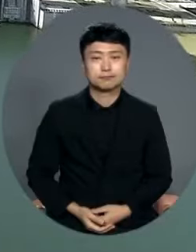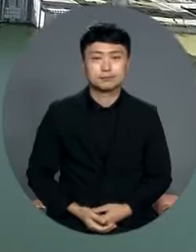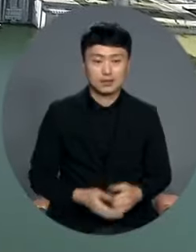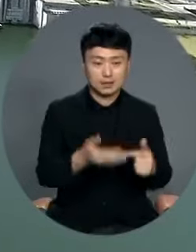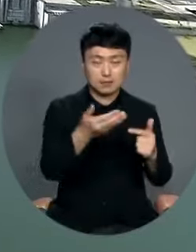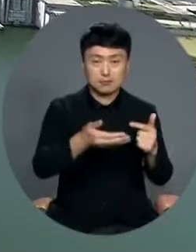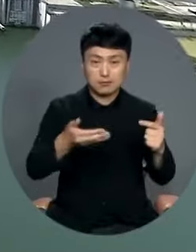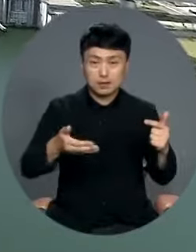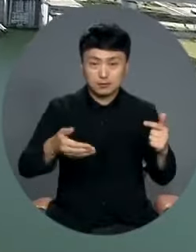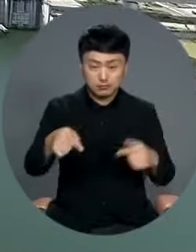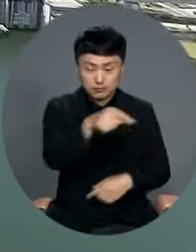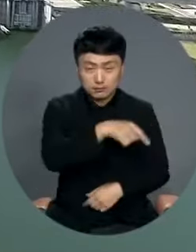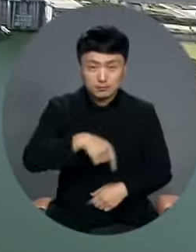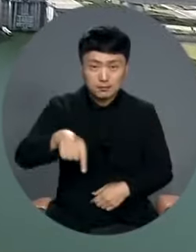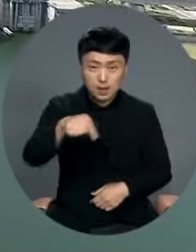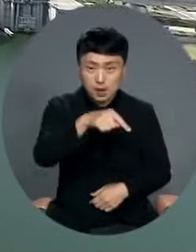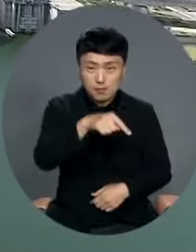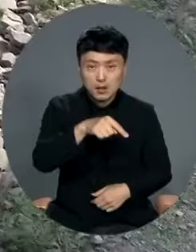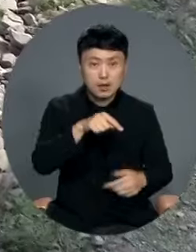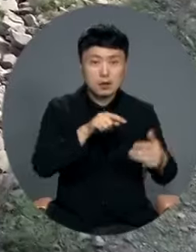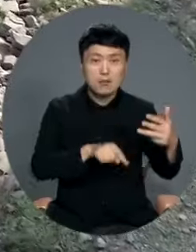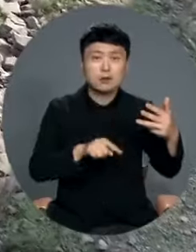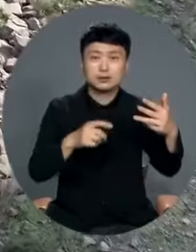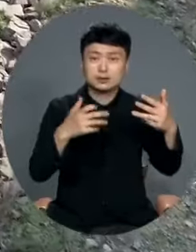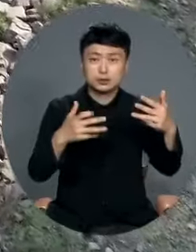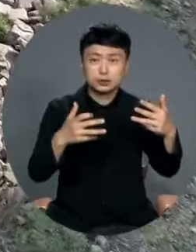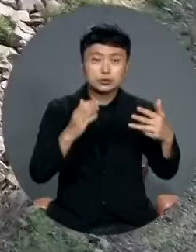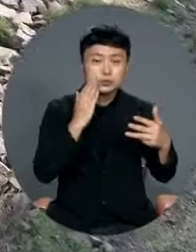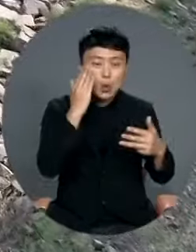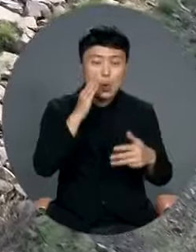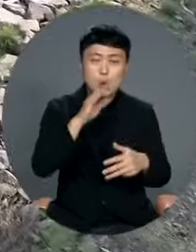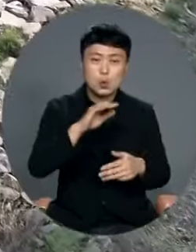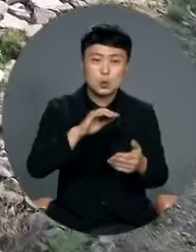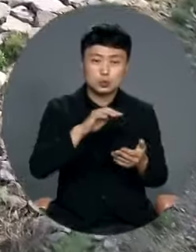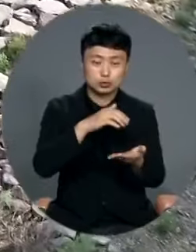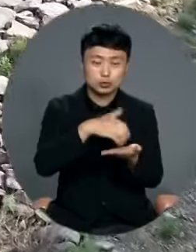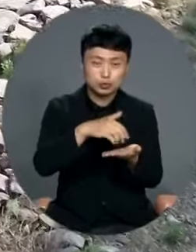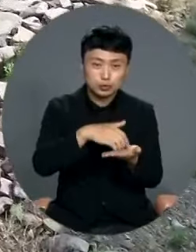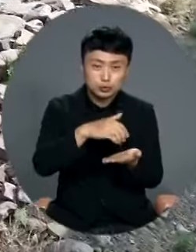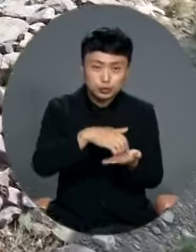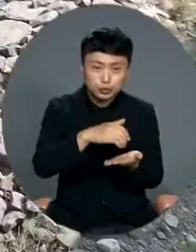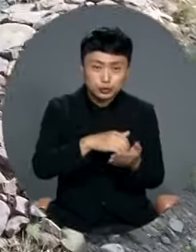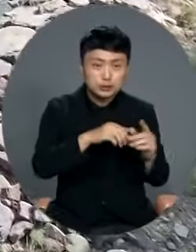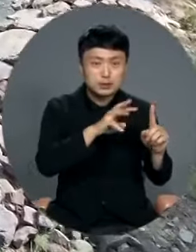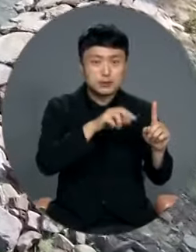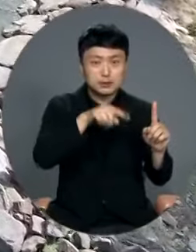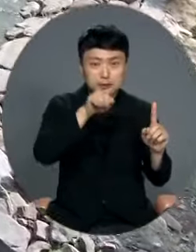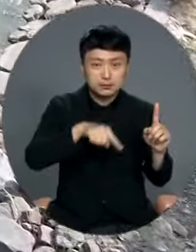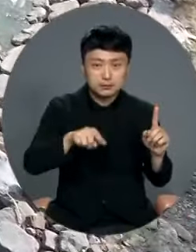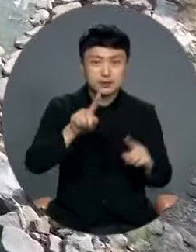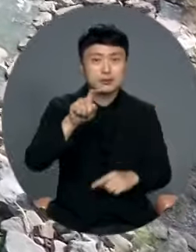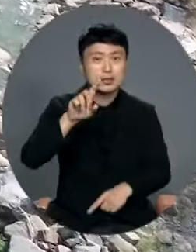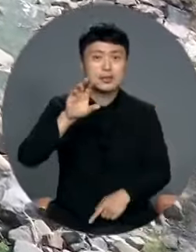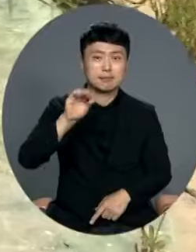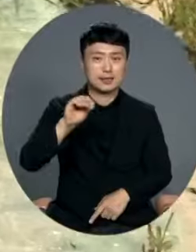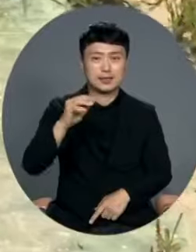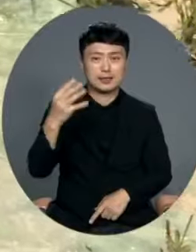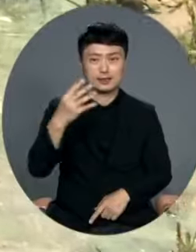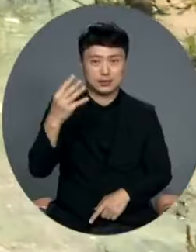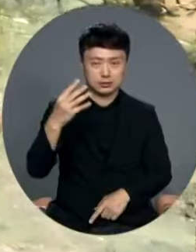낙동강 강정고령 지점은 8월 19일 유해 남세균 숫자가 밀리리터당 11만 6,875개를